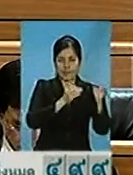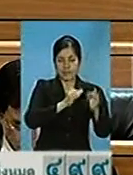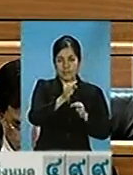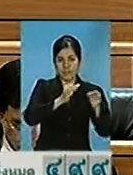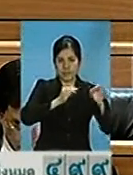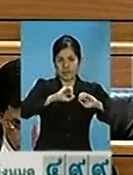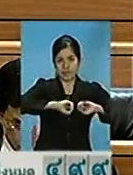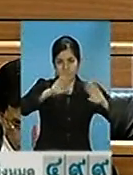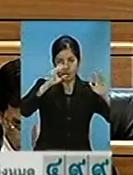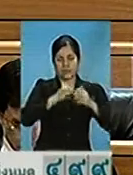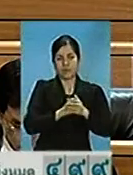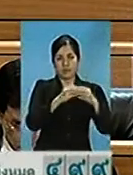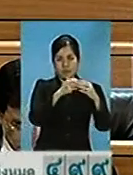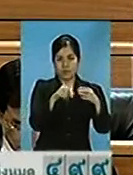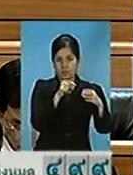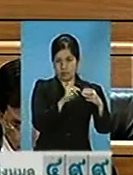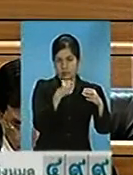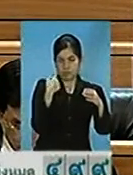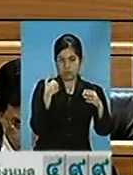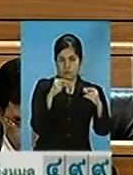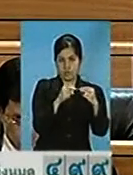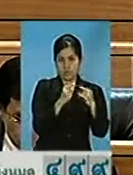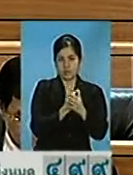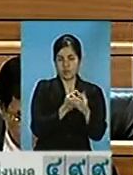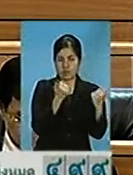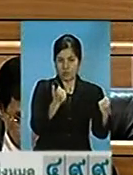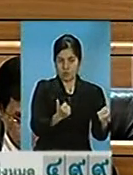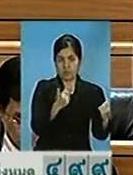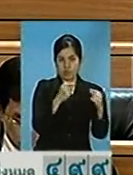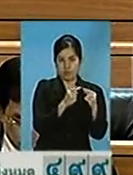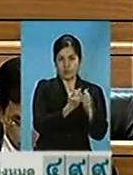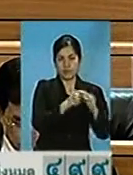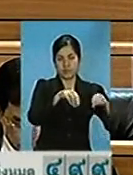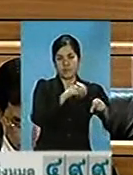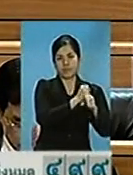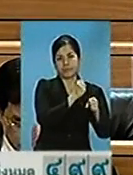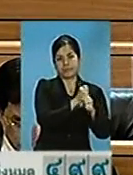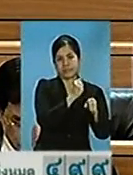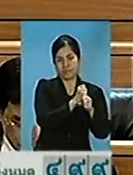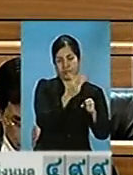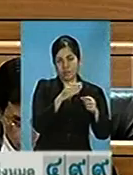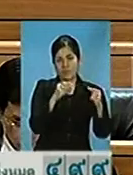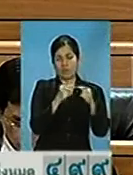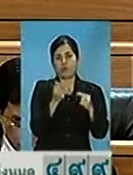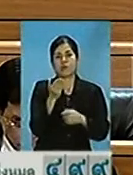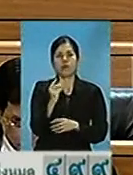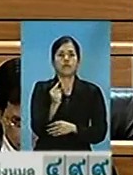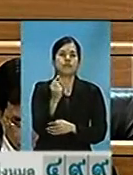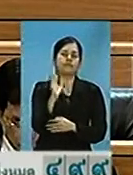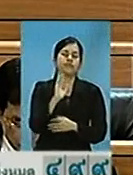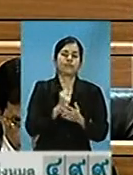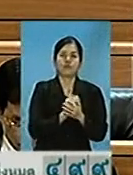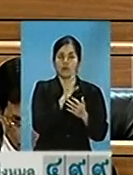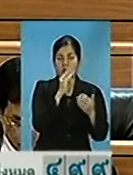าคนกลุ่มนี้ขอมาไม่ได้นะวันนี้เราต้องการจะส่งเสริมคนผลิตถุงยางอนามัย